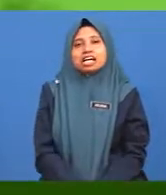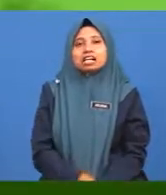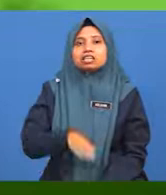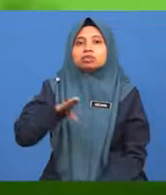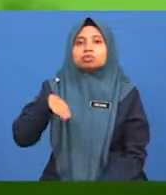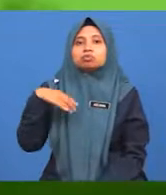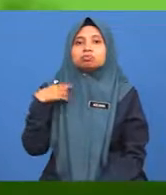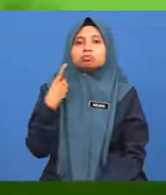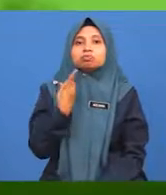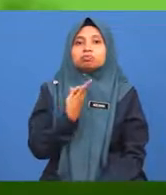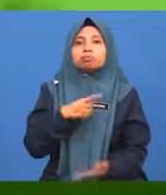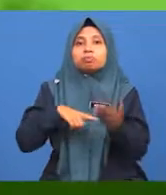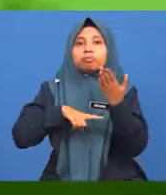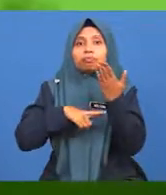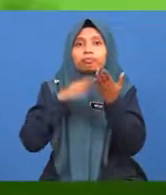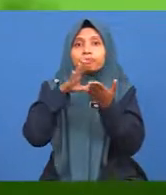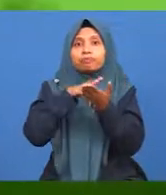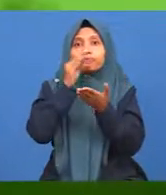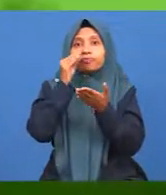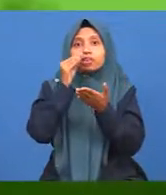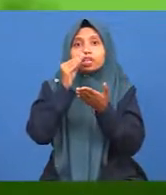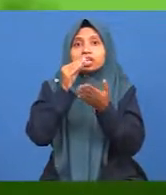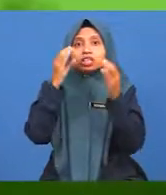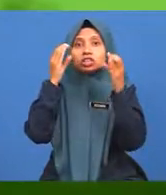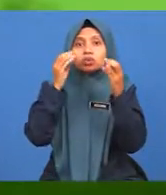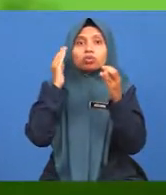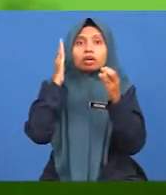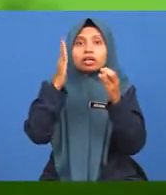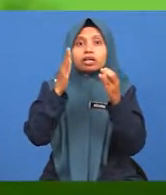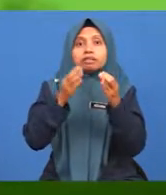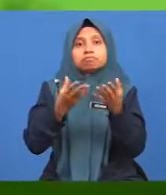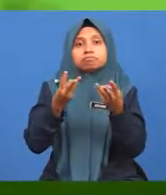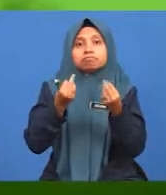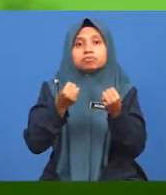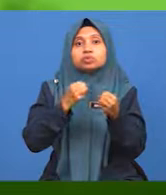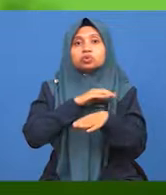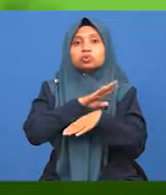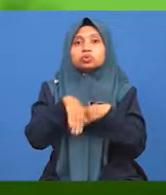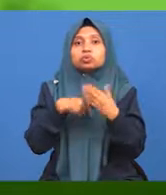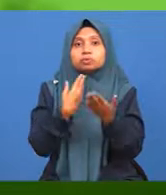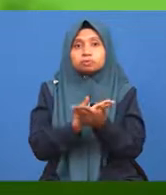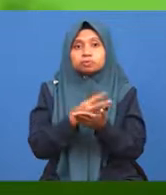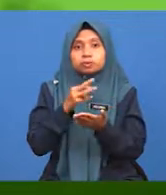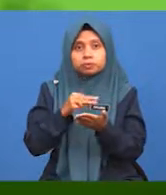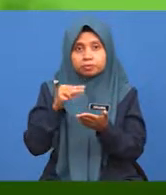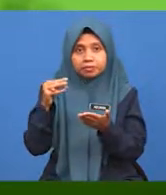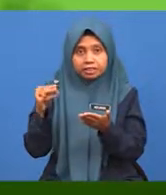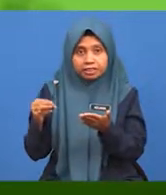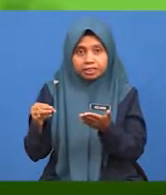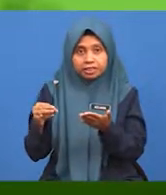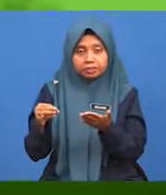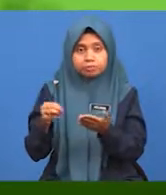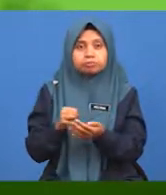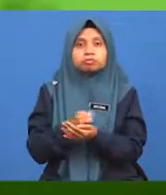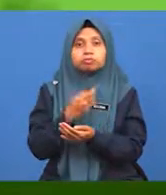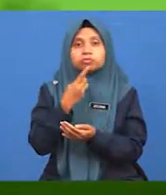Sebelum cikgu mulakan sesi pembelajaran, cikgu ingin meminta kerjasama daripada semua